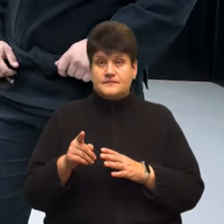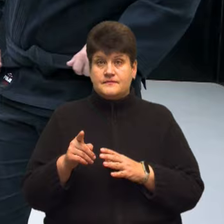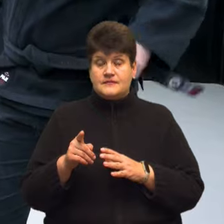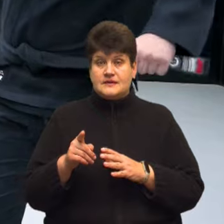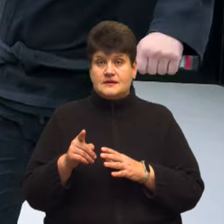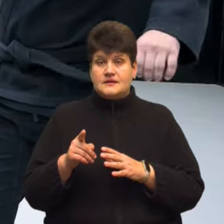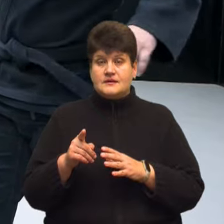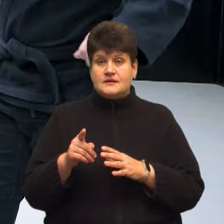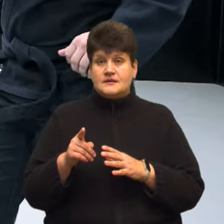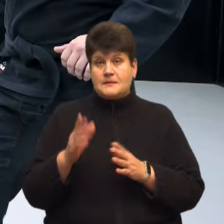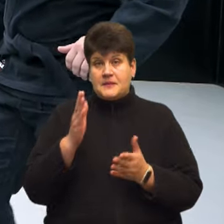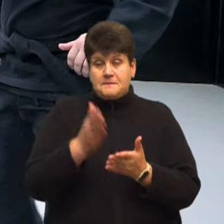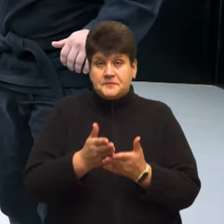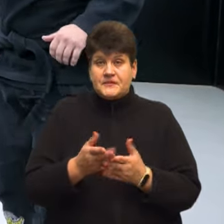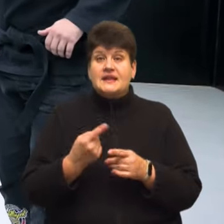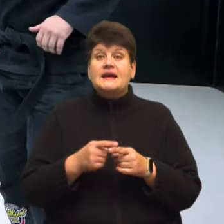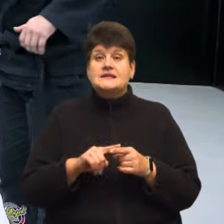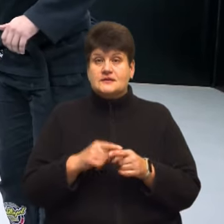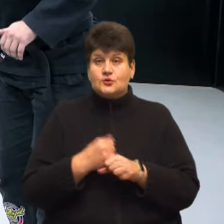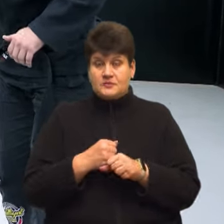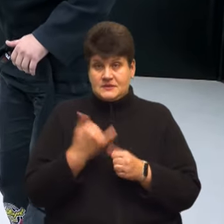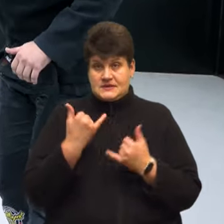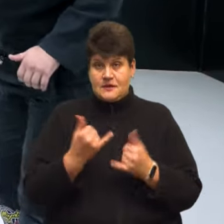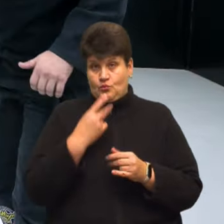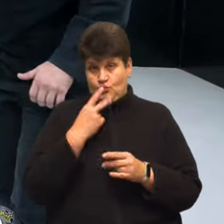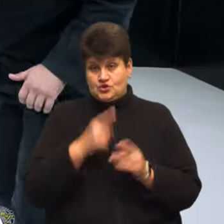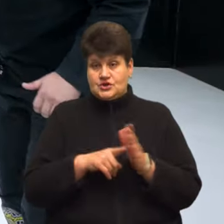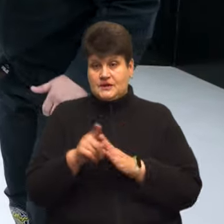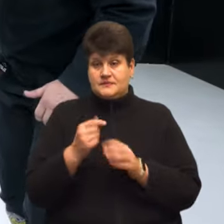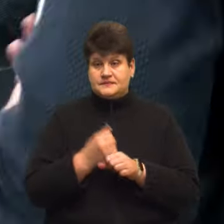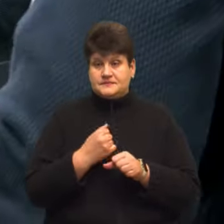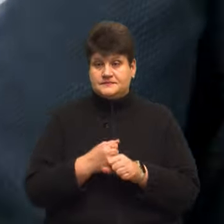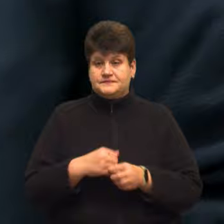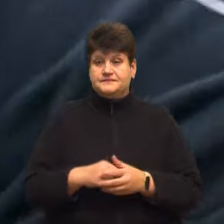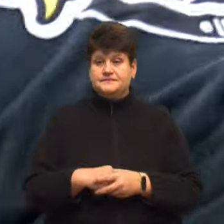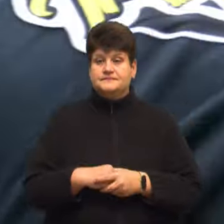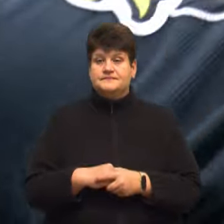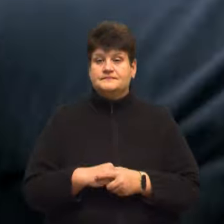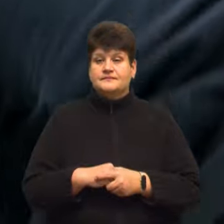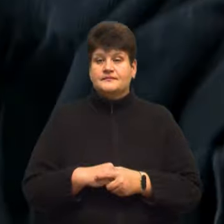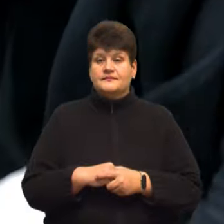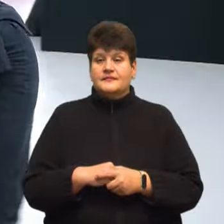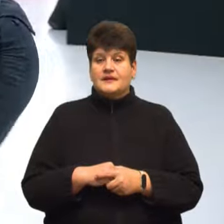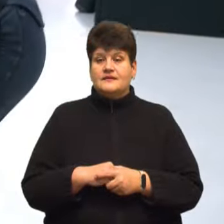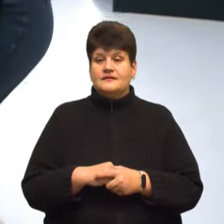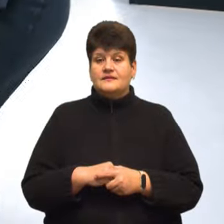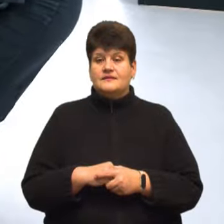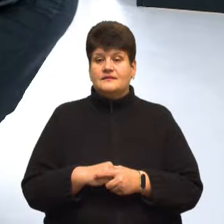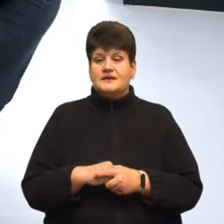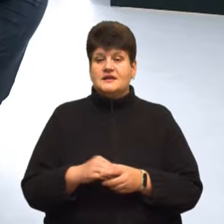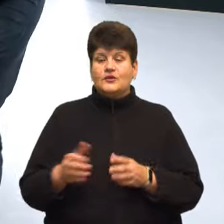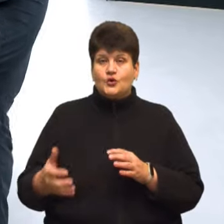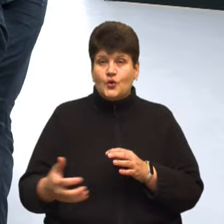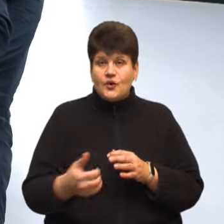вольові та здошли прийома яким чином це відбувається Для прикладу Ми з алою починаємо боротись Я наприклад тягнусь до ноги вона ножку забирає оп